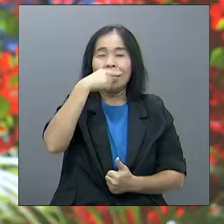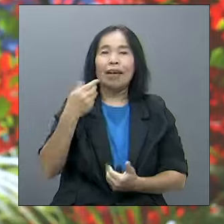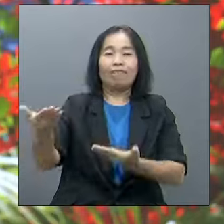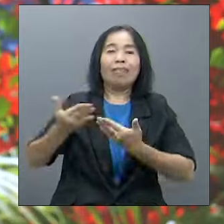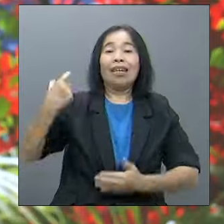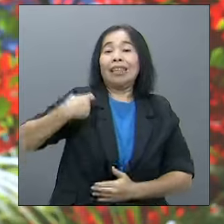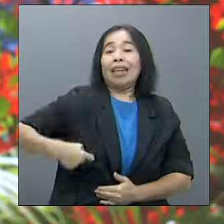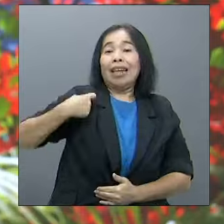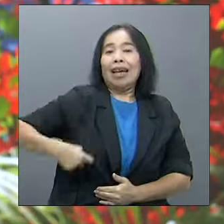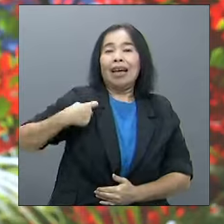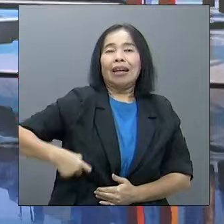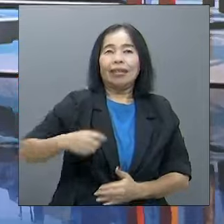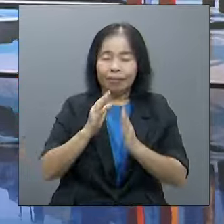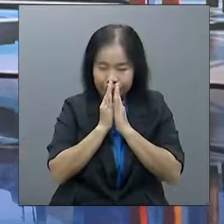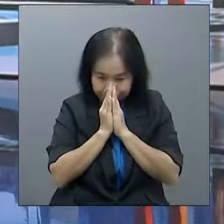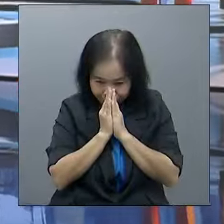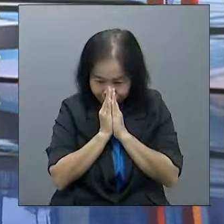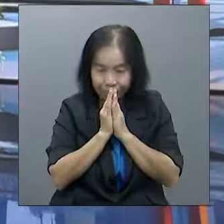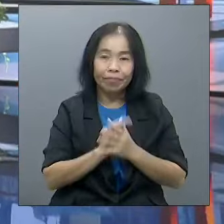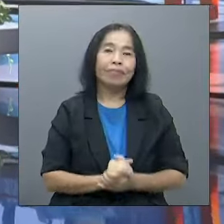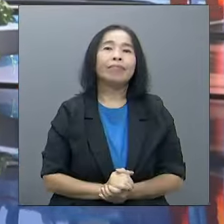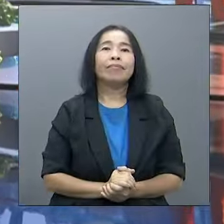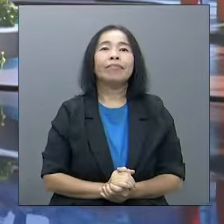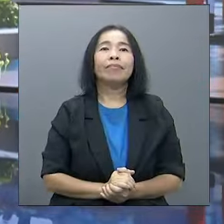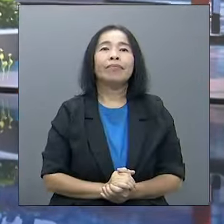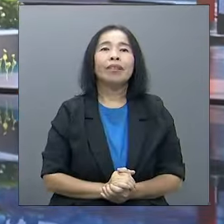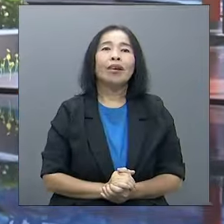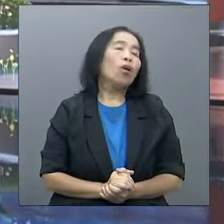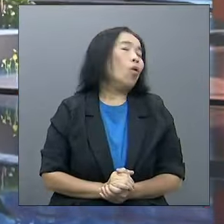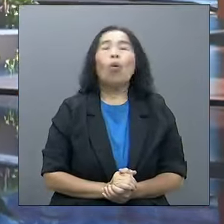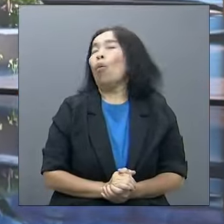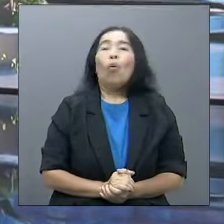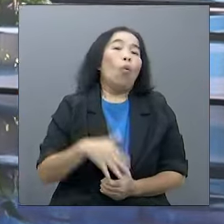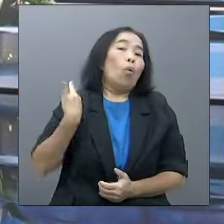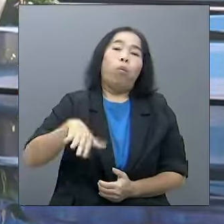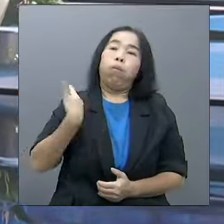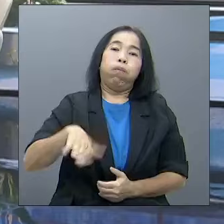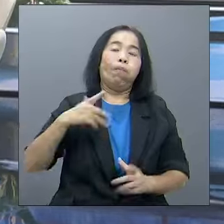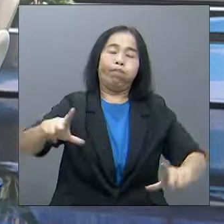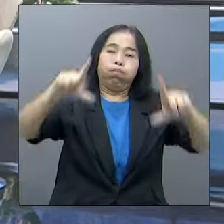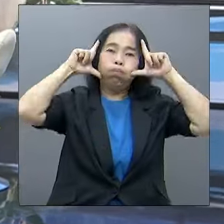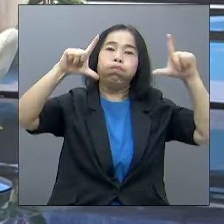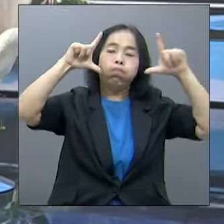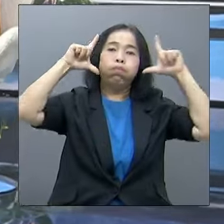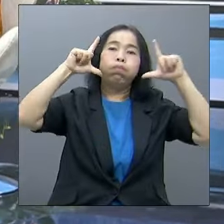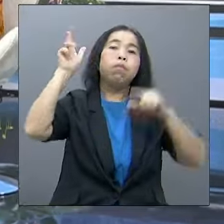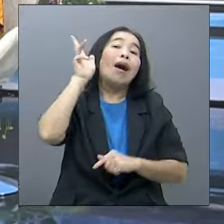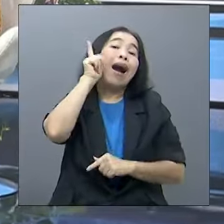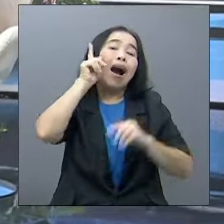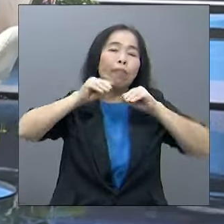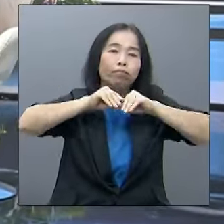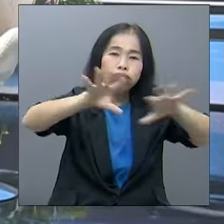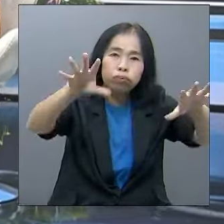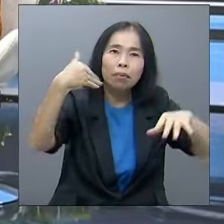พิรพัฒน์ฝอยทองค่ะพี่พีสวัสดี สวัสดีครับสวัสดีครับ โอ้โหพอเป็นประเด็นดราม่าหลายคนก็ตั้งคำถามแต่ผมว่าเป็น